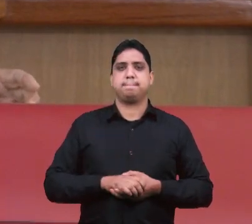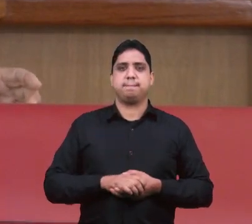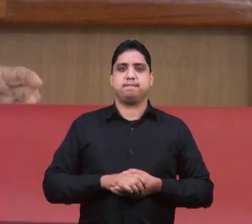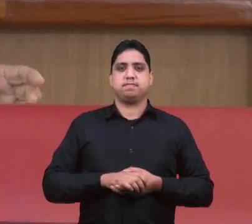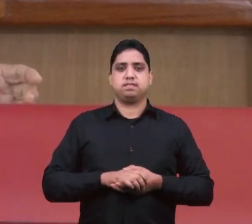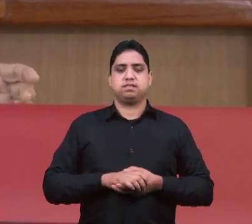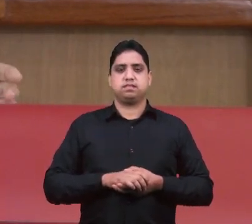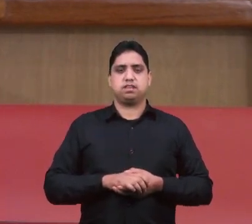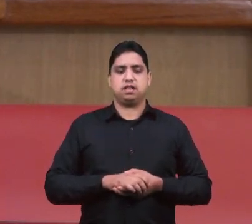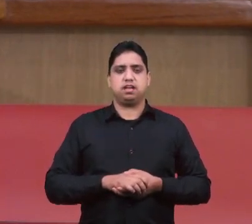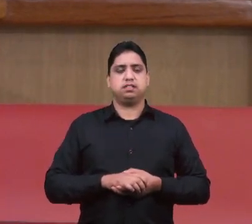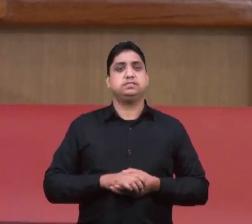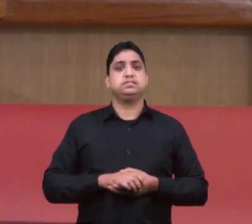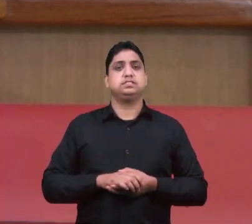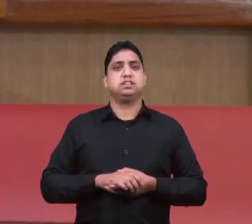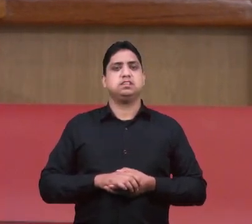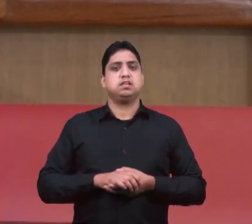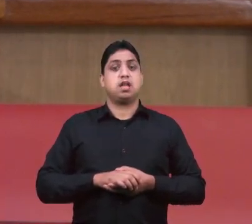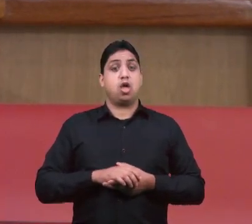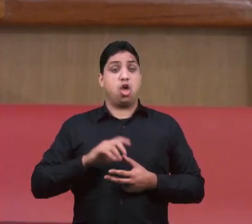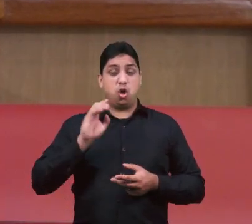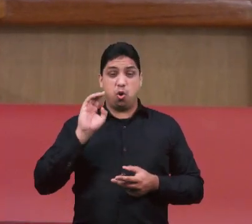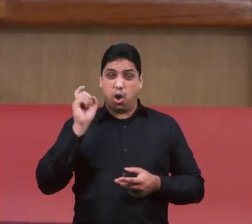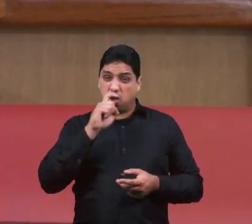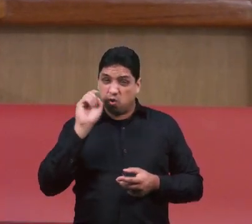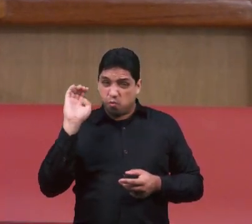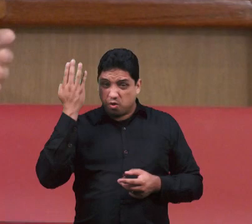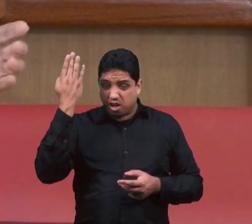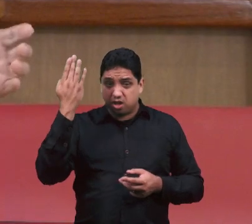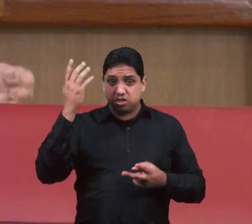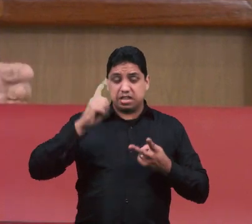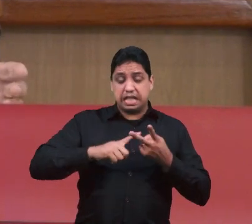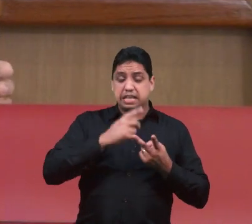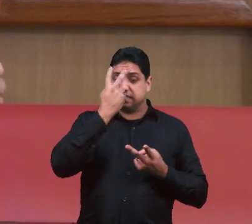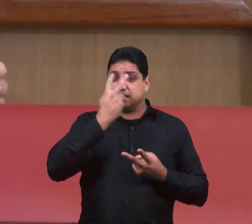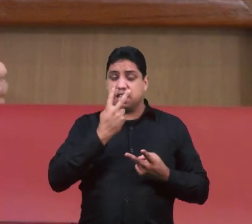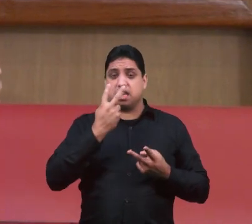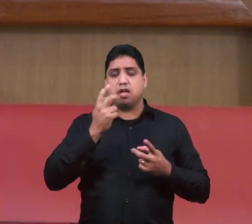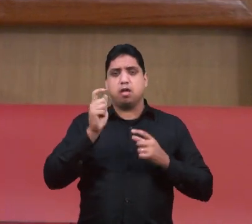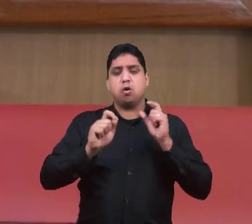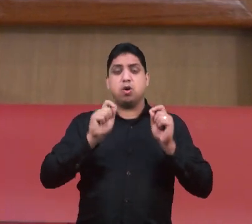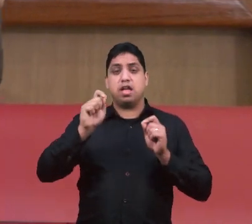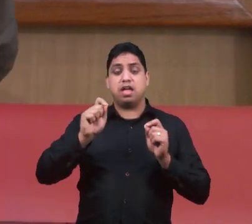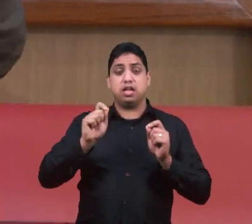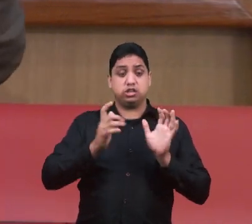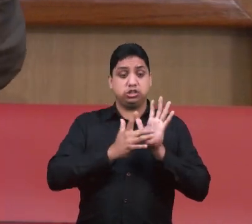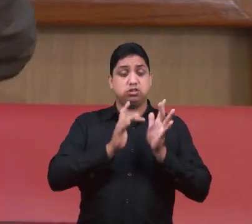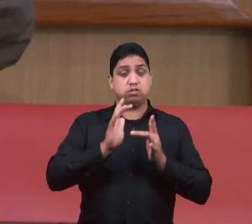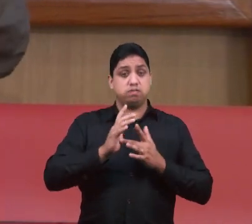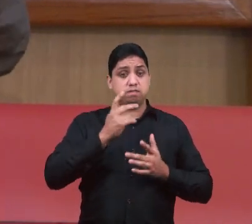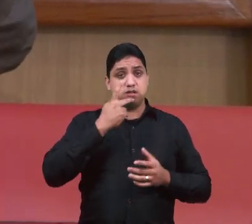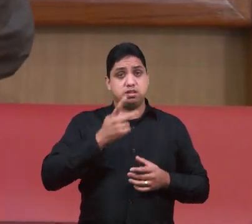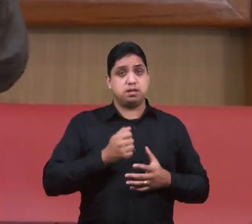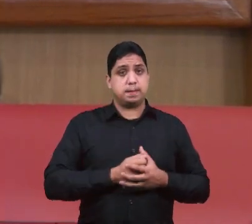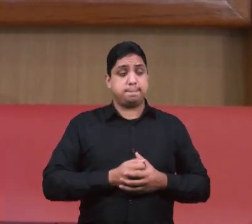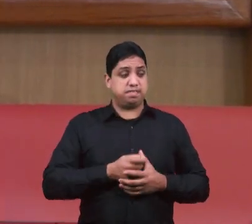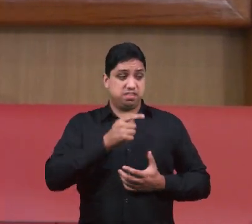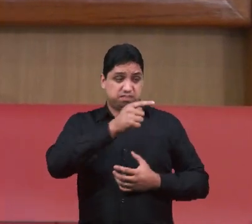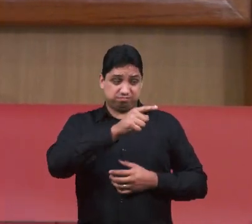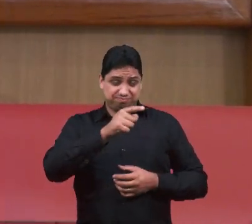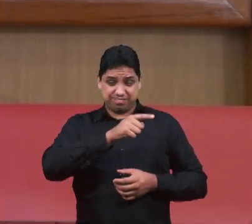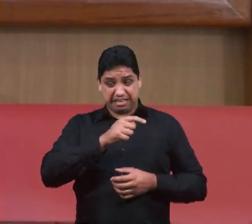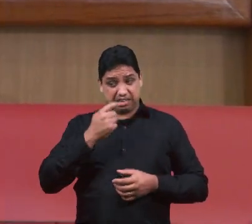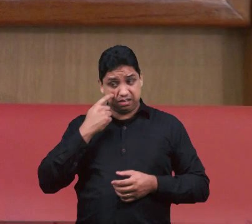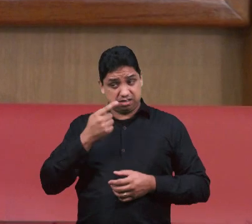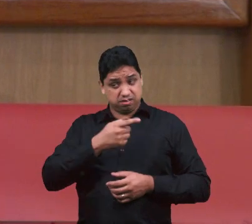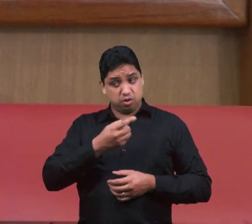pas religieux, je ne veux pas être religieux. Mais c'est important, mais ce qui importe, c'est que le aveugle, c'est ça, c'est